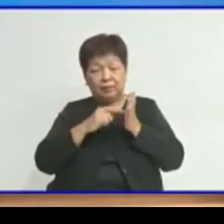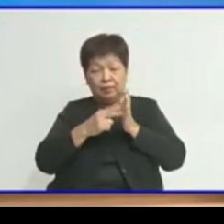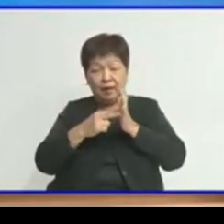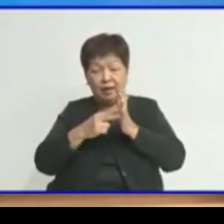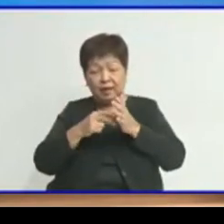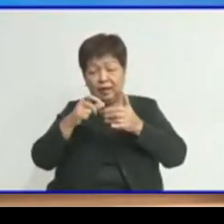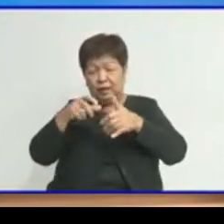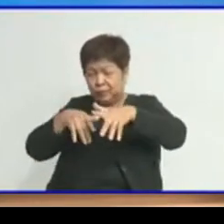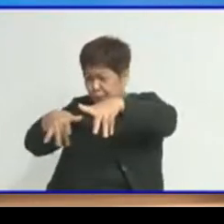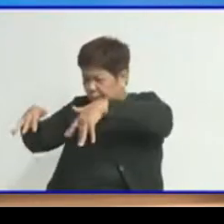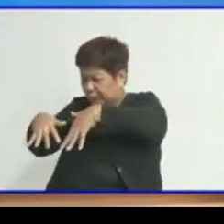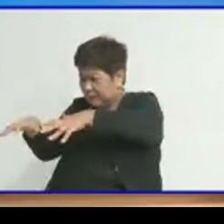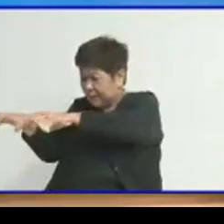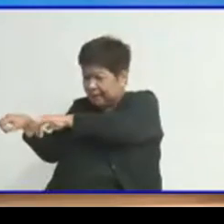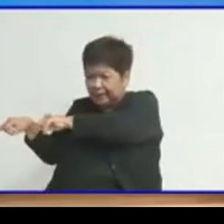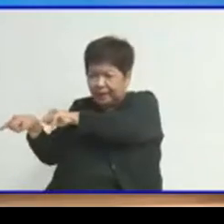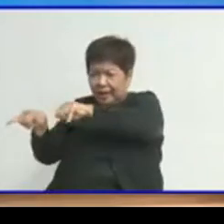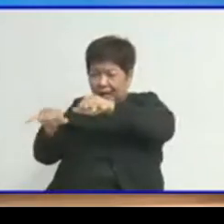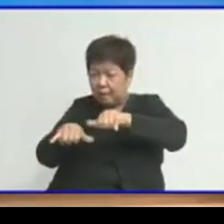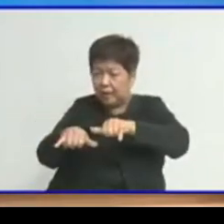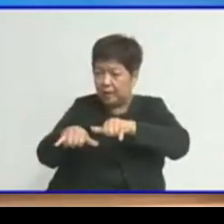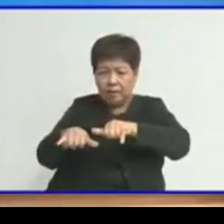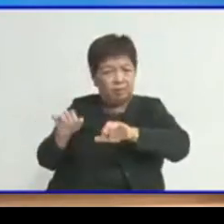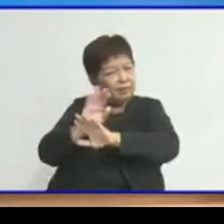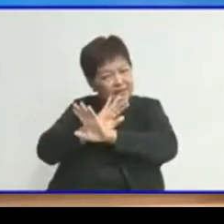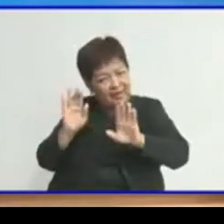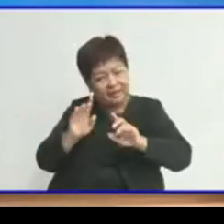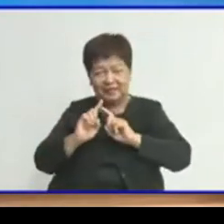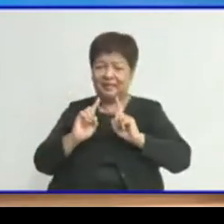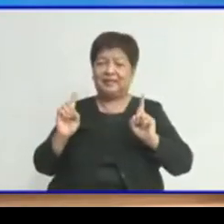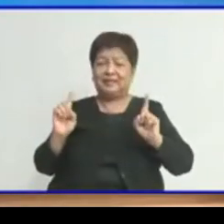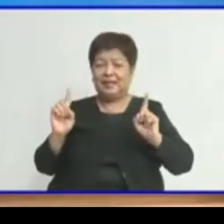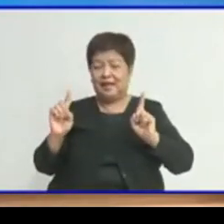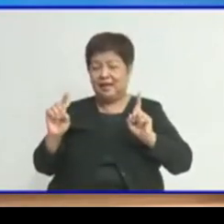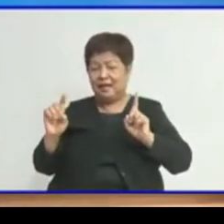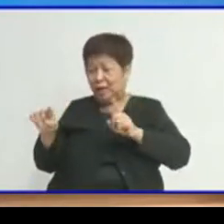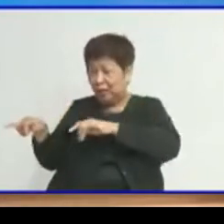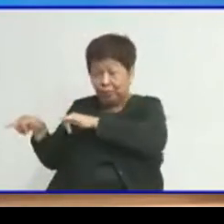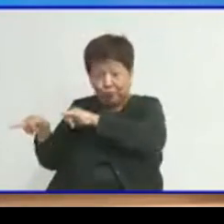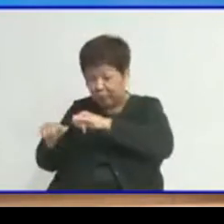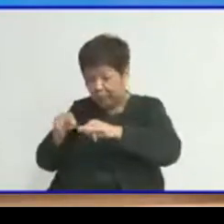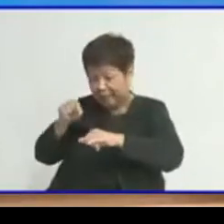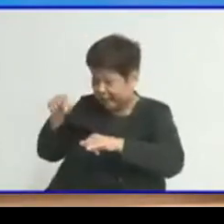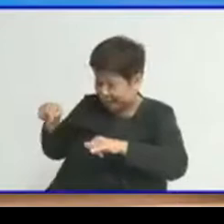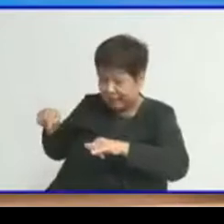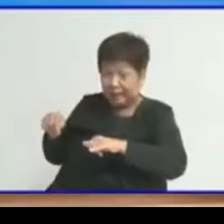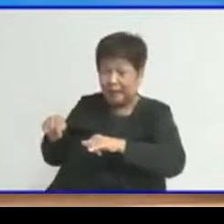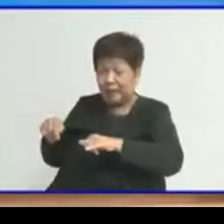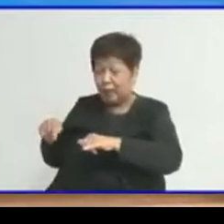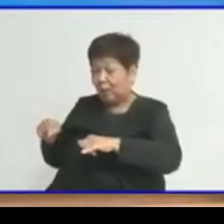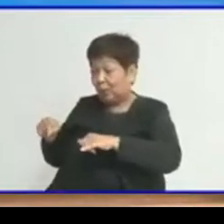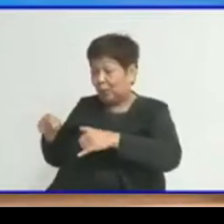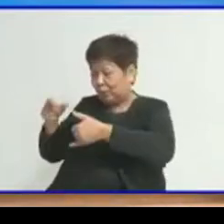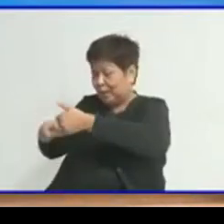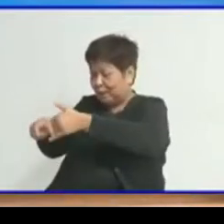ไอตัวAsylum Seekerหรือผู้แสวงหาที่ภัยจะใช้คำว่าผู้แสวงหาการคุ้มครองระหว่าง